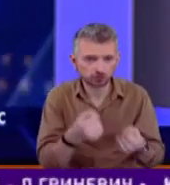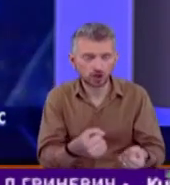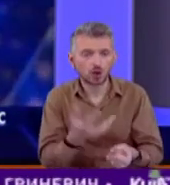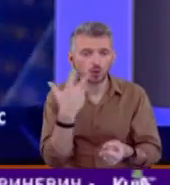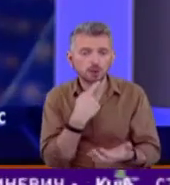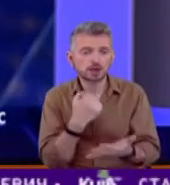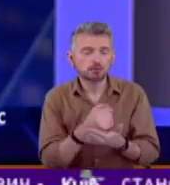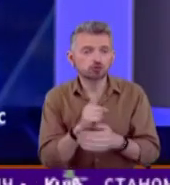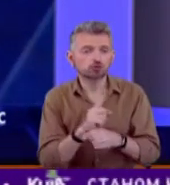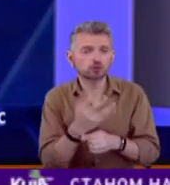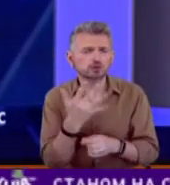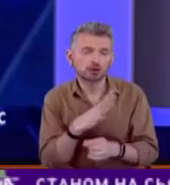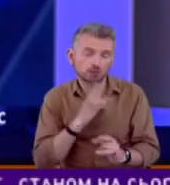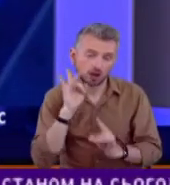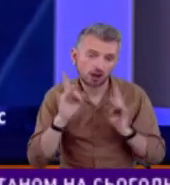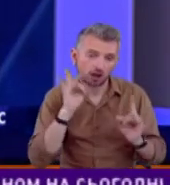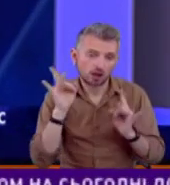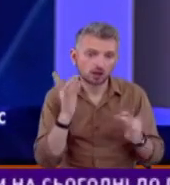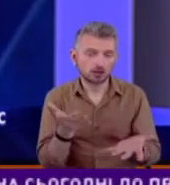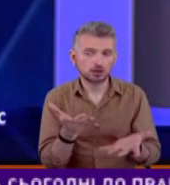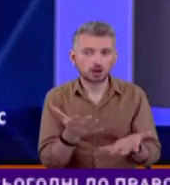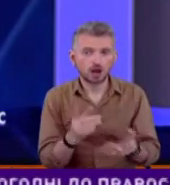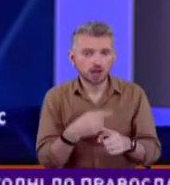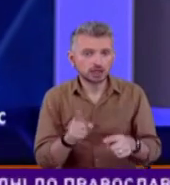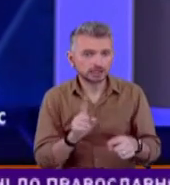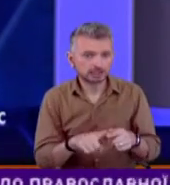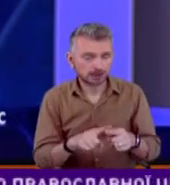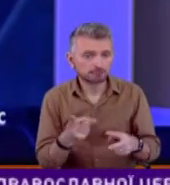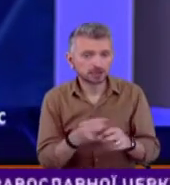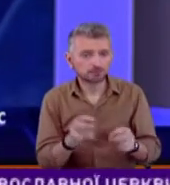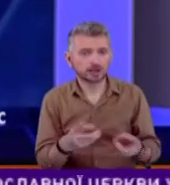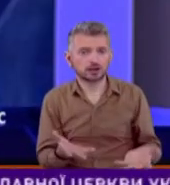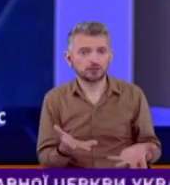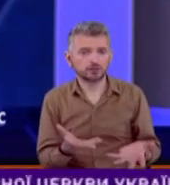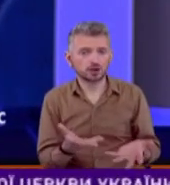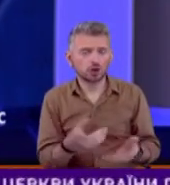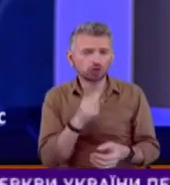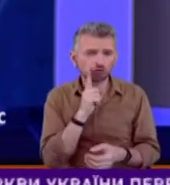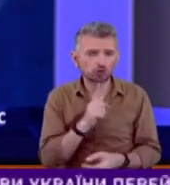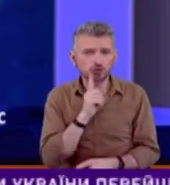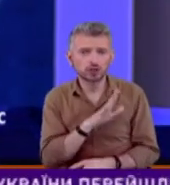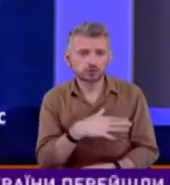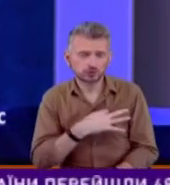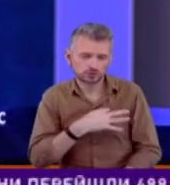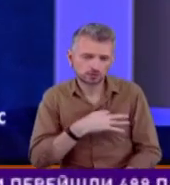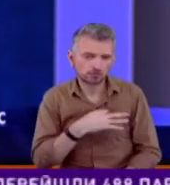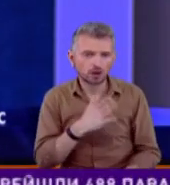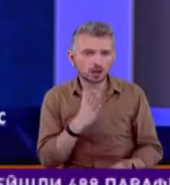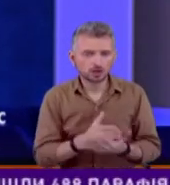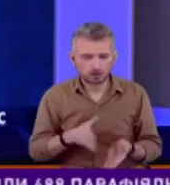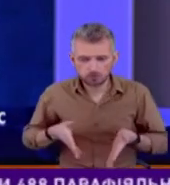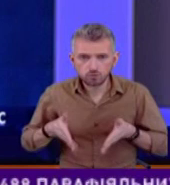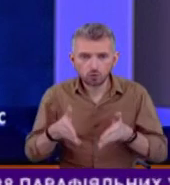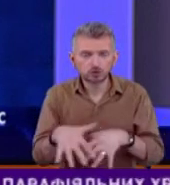норму, скільки було галасу? Але це ж перш за все безпека. Зручно, незручно. Будь ласка, є полоса